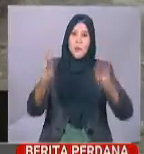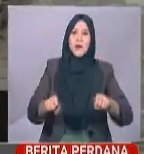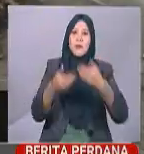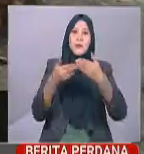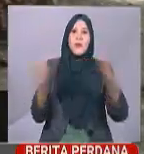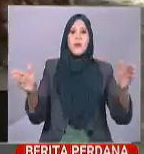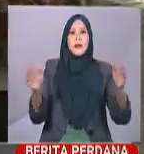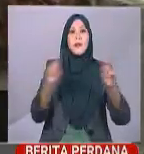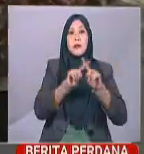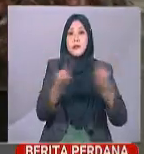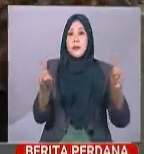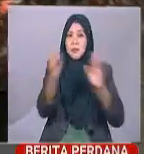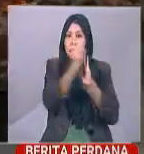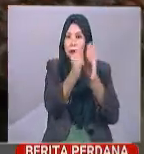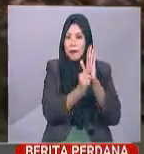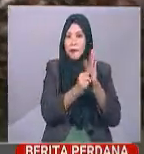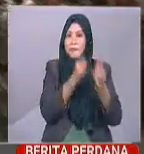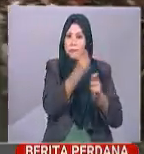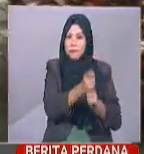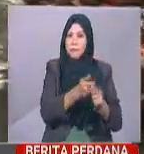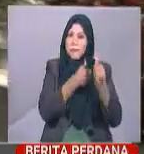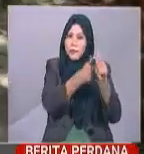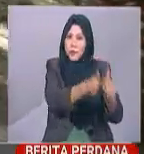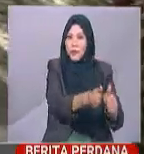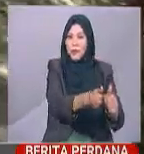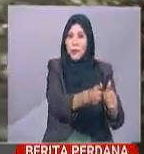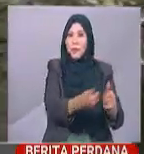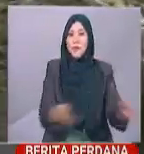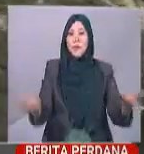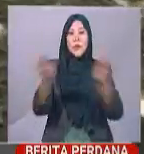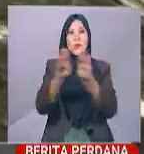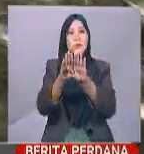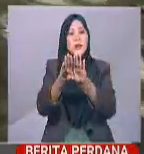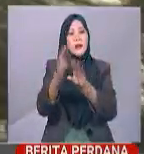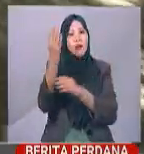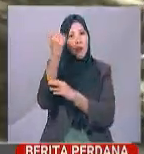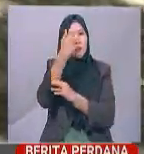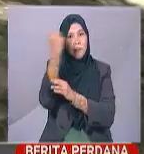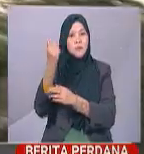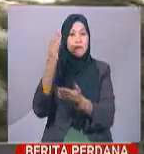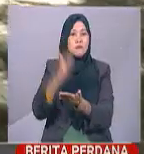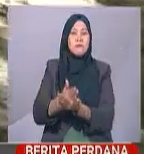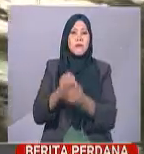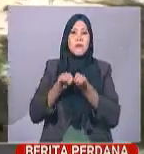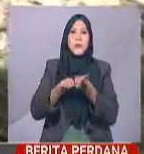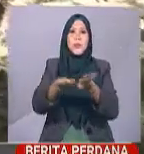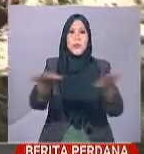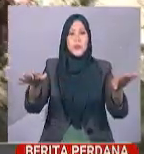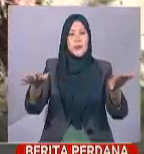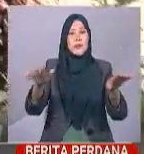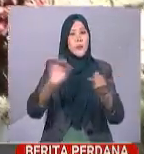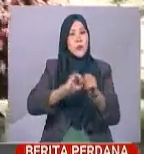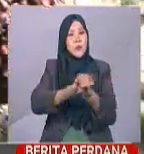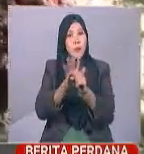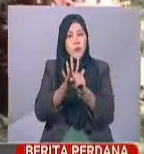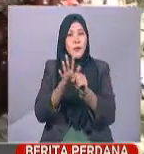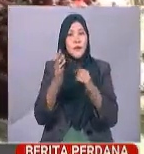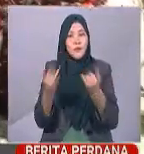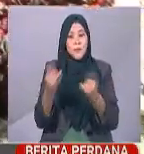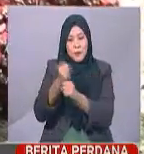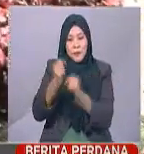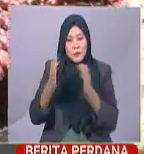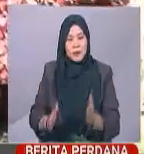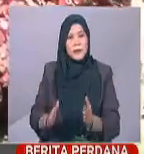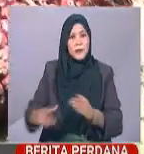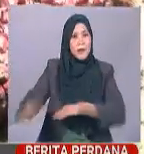semula namun tetap lo kepada syarat ditetapkan penutupannya sebelum ini sebagai langkah membendung penyebaran komunisme 16 dalam kalangan pekerja